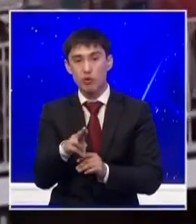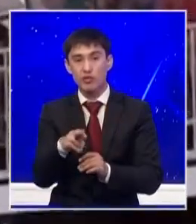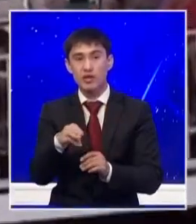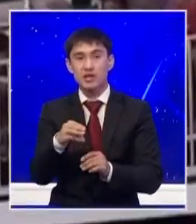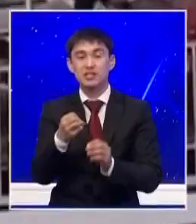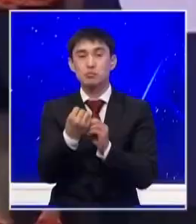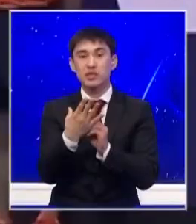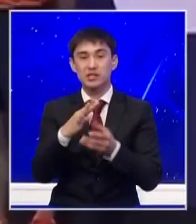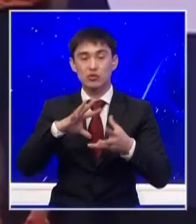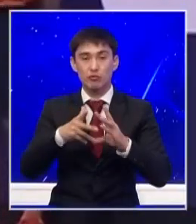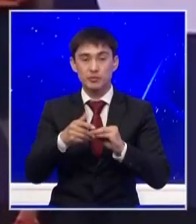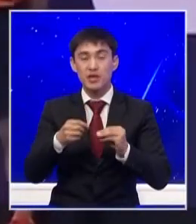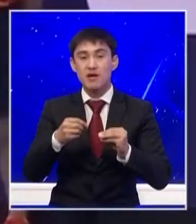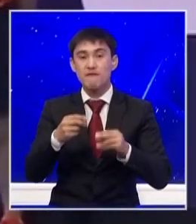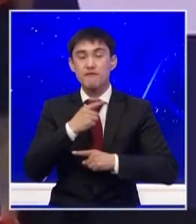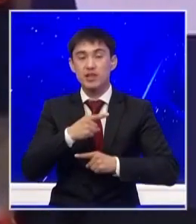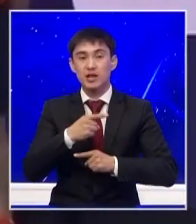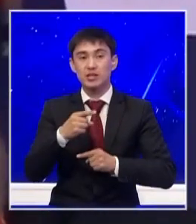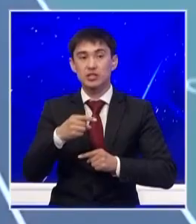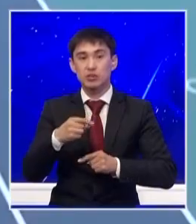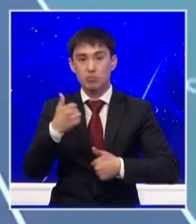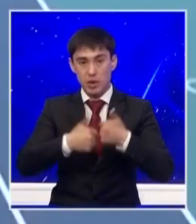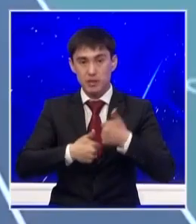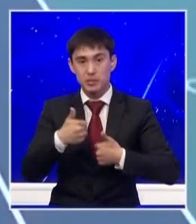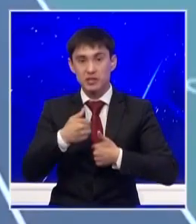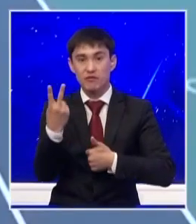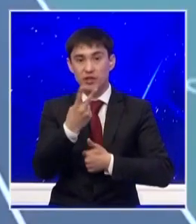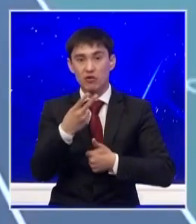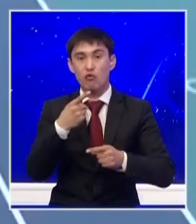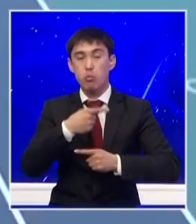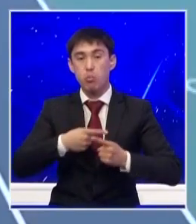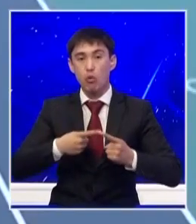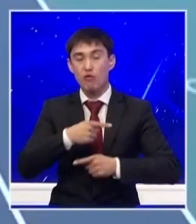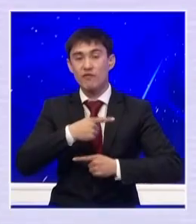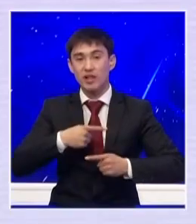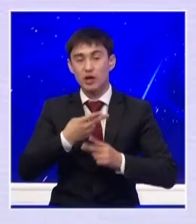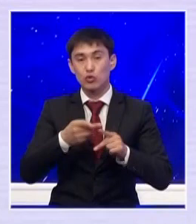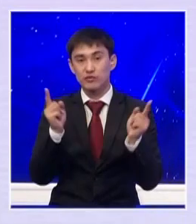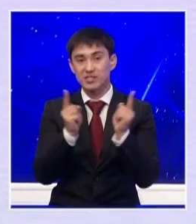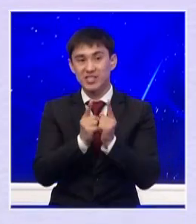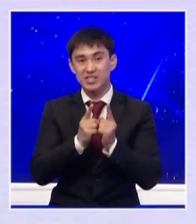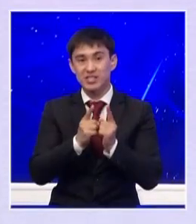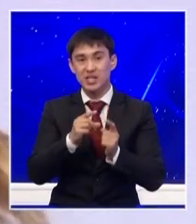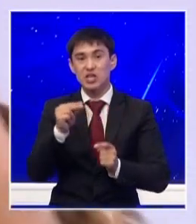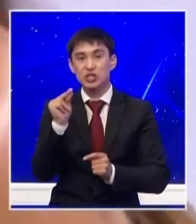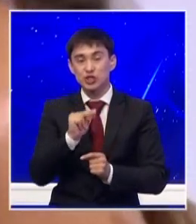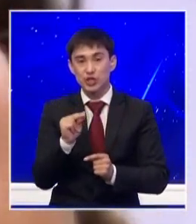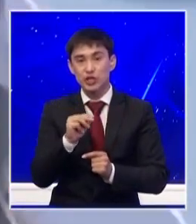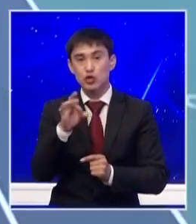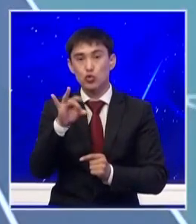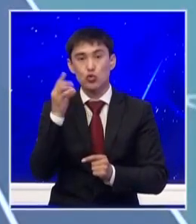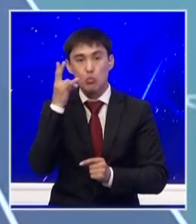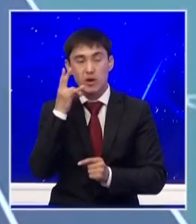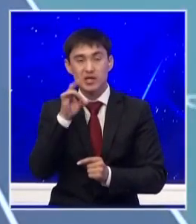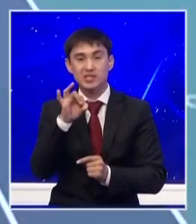из 15 в финале чемпионкой уимблдона сыграет с победительницей второго полуфинала в котором встретиться Петра квитова из Чехии и румынка